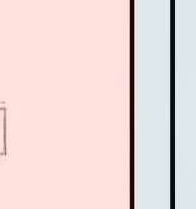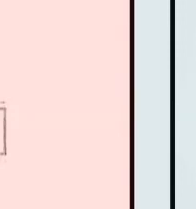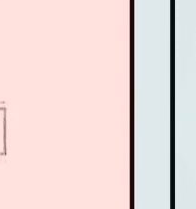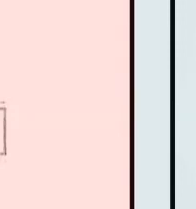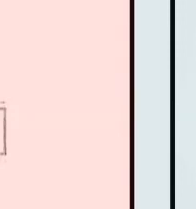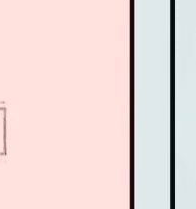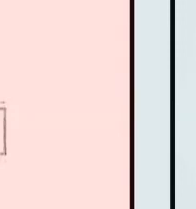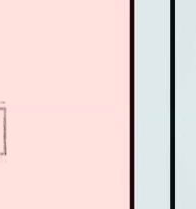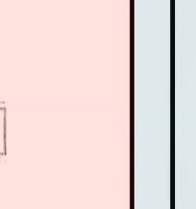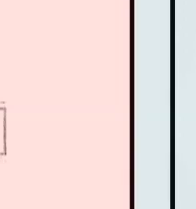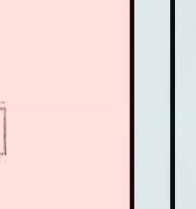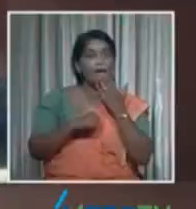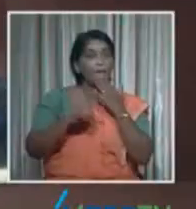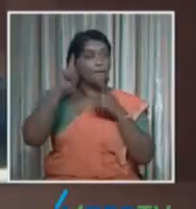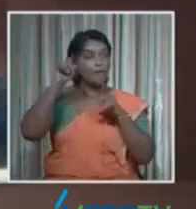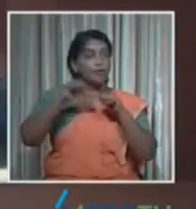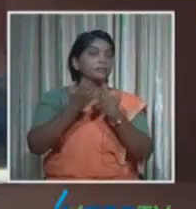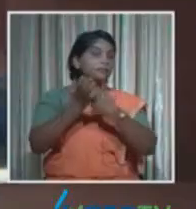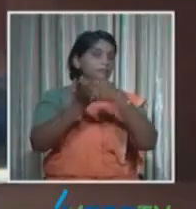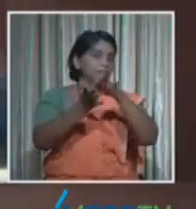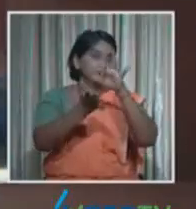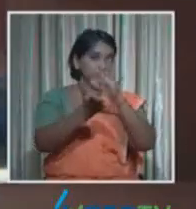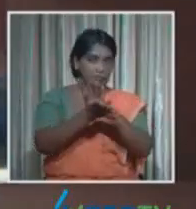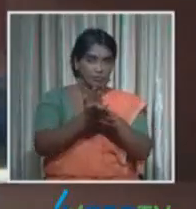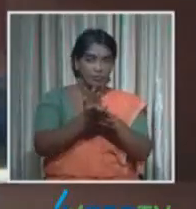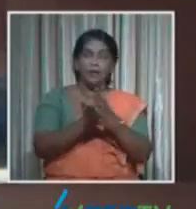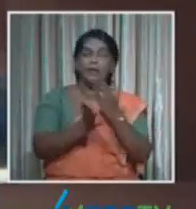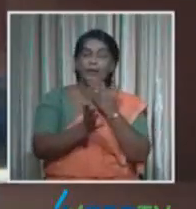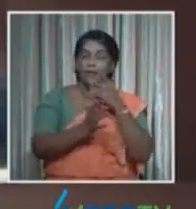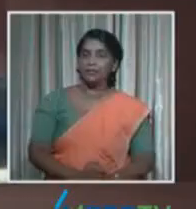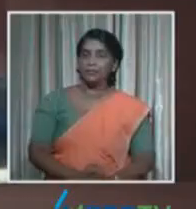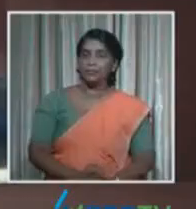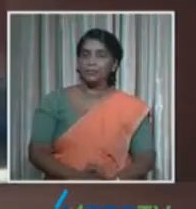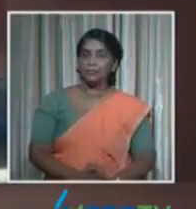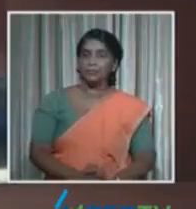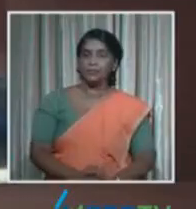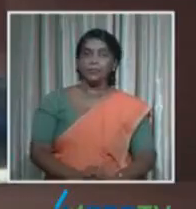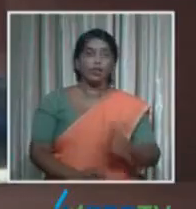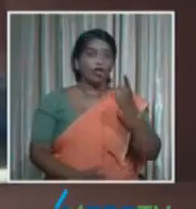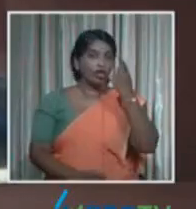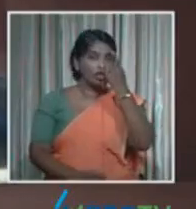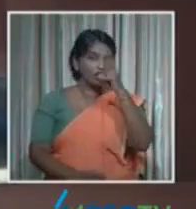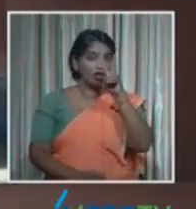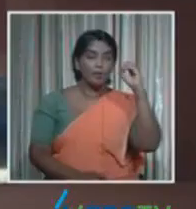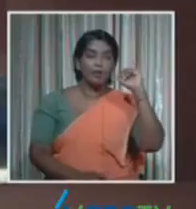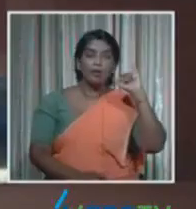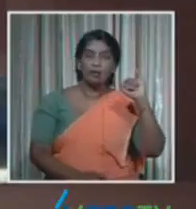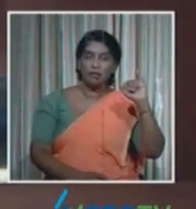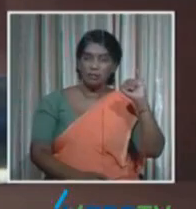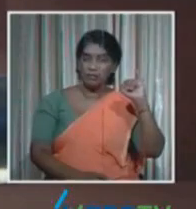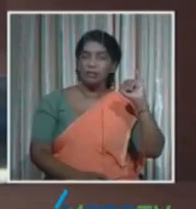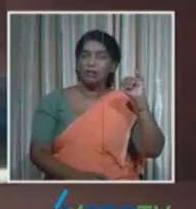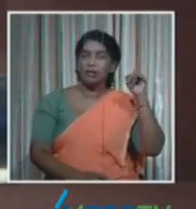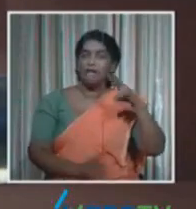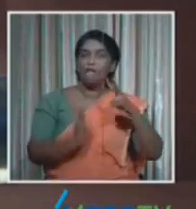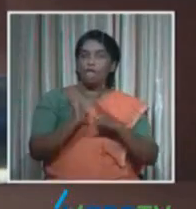සමාගමක් ඇමරිකන් එක්සත් ජනපදයේ ලියාපදිංචි කරනවා. ඇමරිකන් එක්සත් ජනපදයේ 12.6 ඔරෙන්ජ් ස්ට්‍රීට්